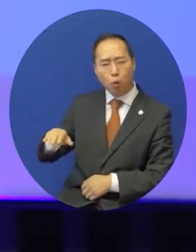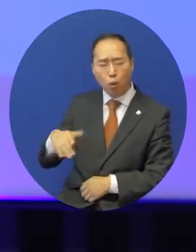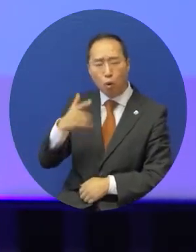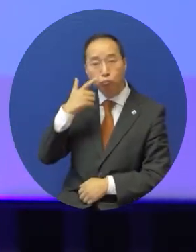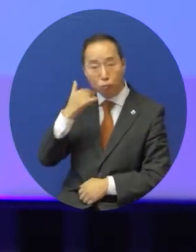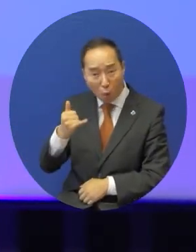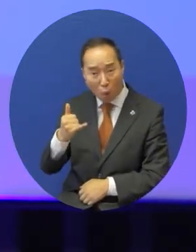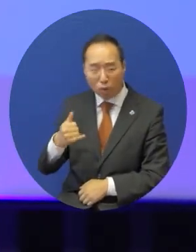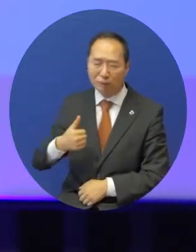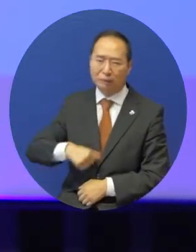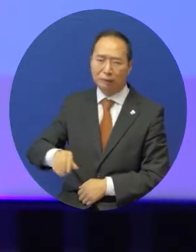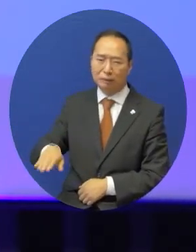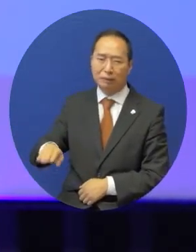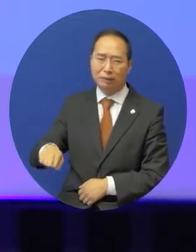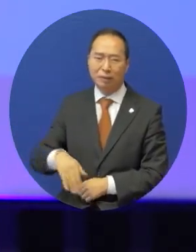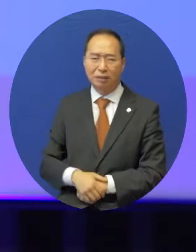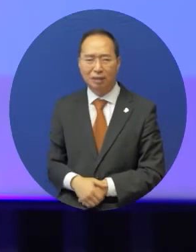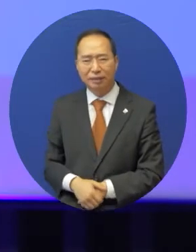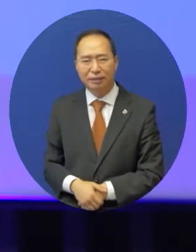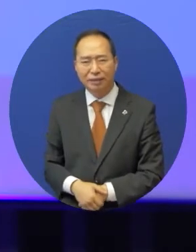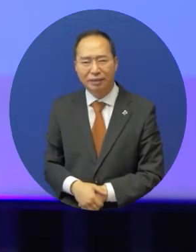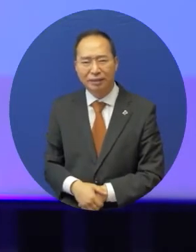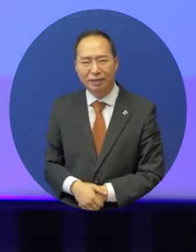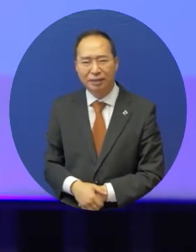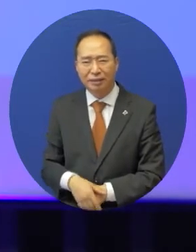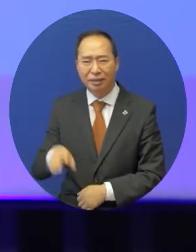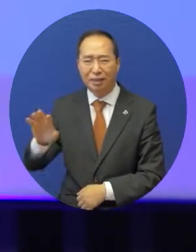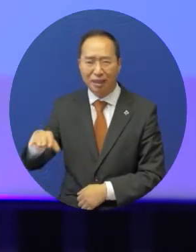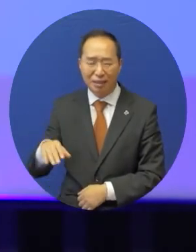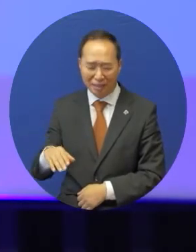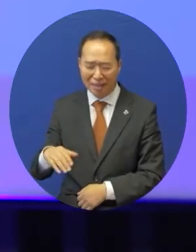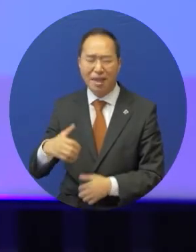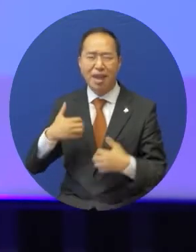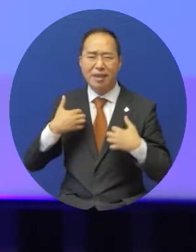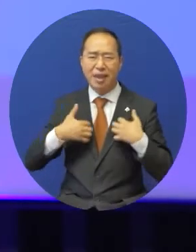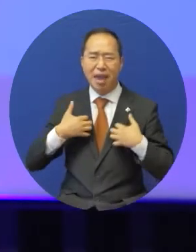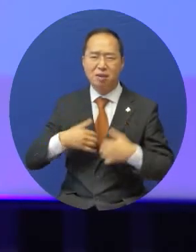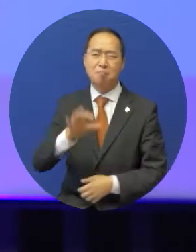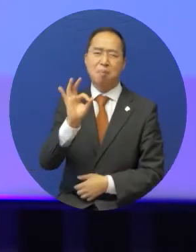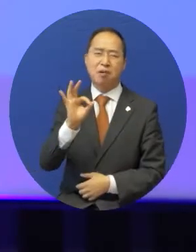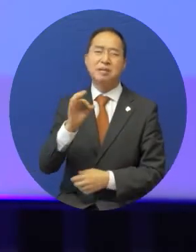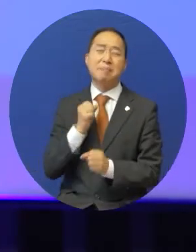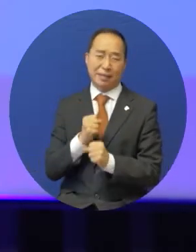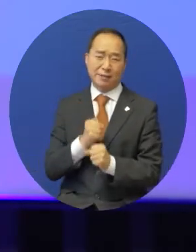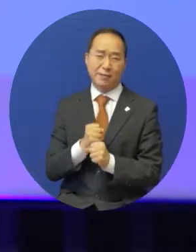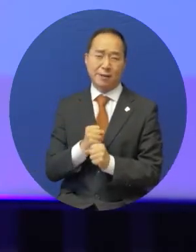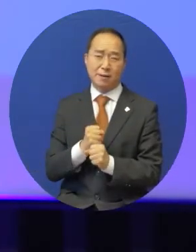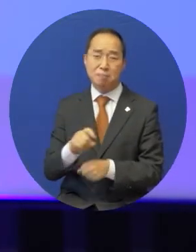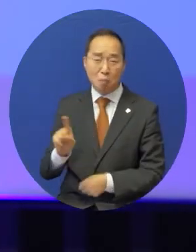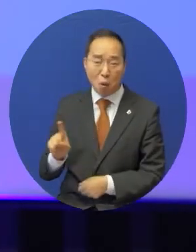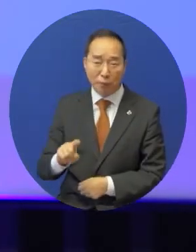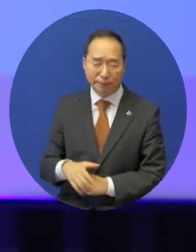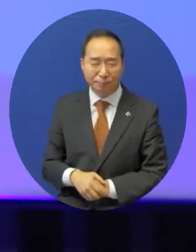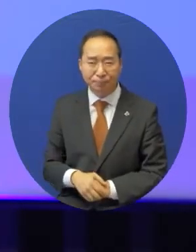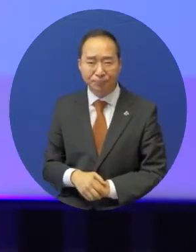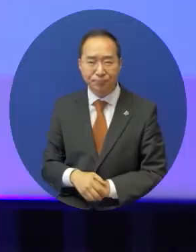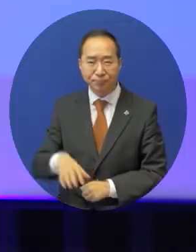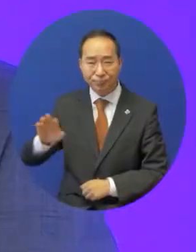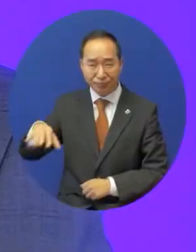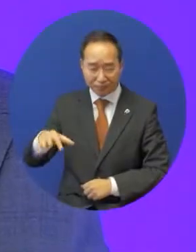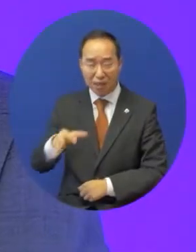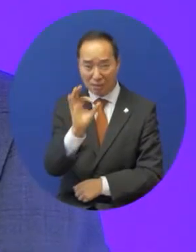이제 제가 부모로서 열이 나가지고 제가 게임 머니를 만들었어요. 그래서 게임 머니는